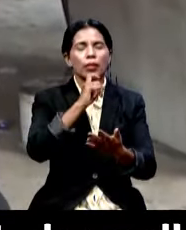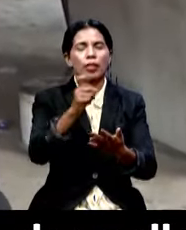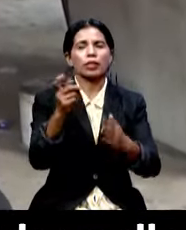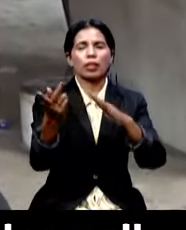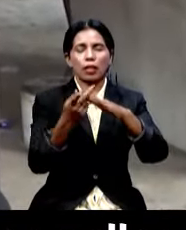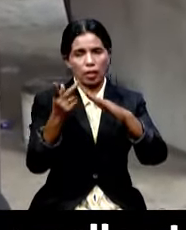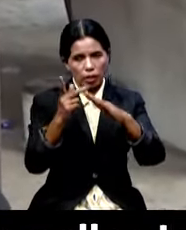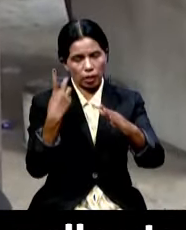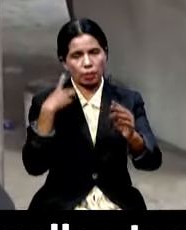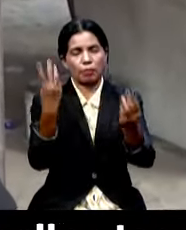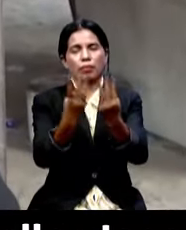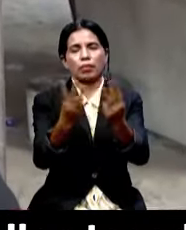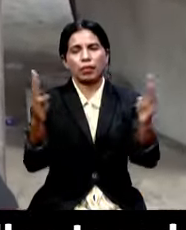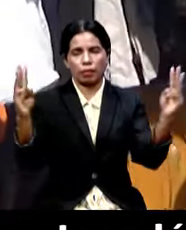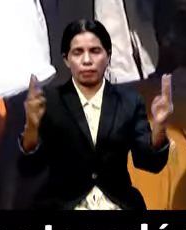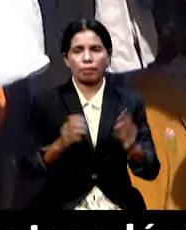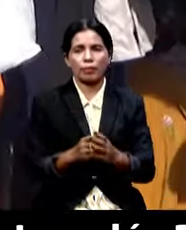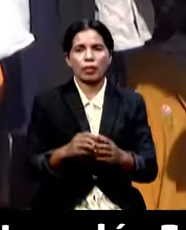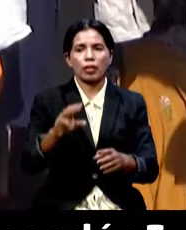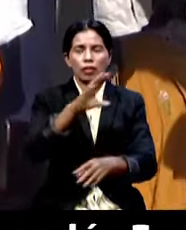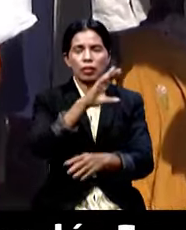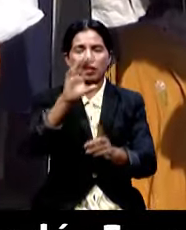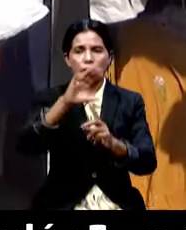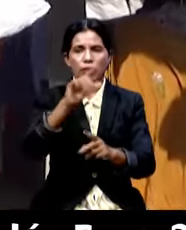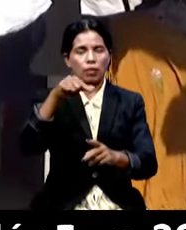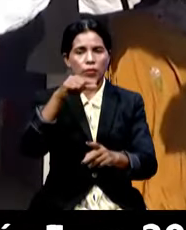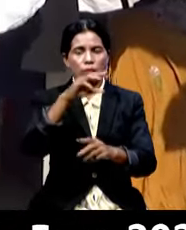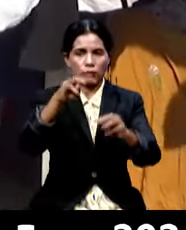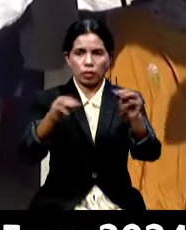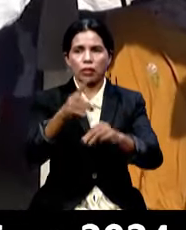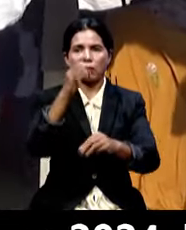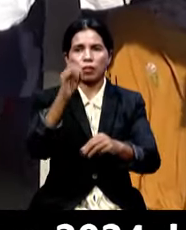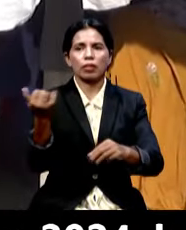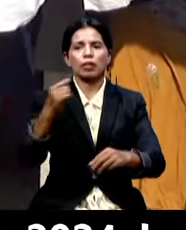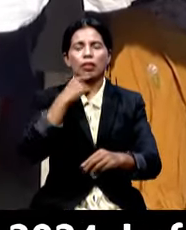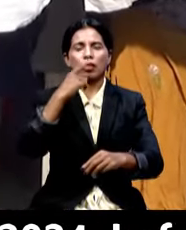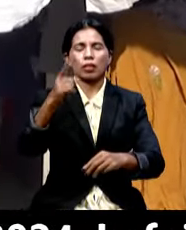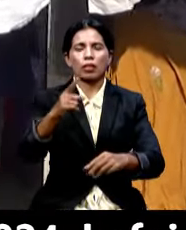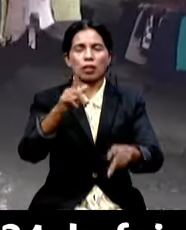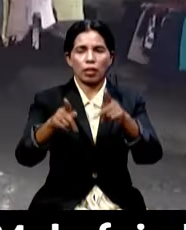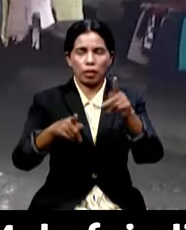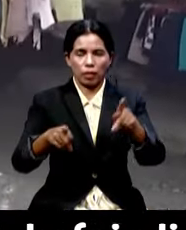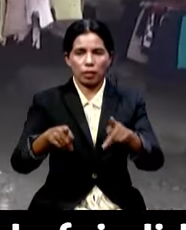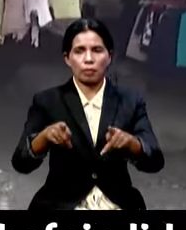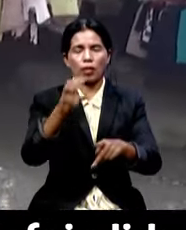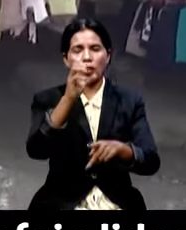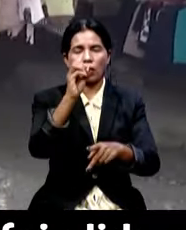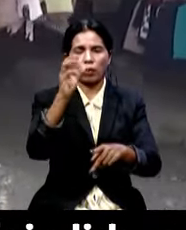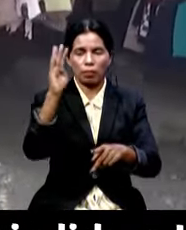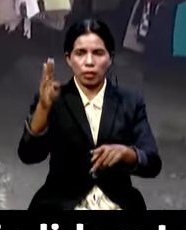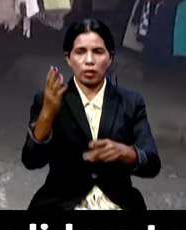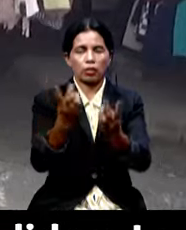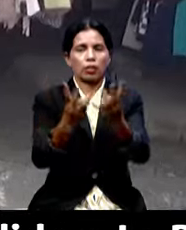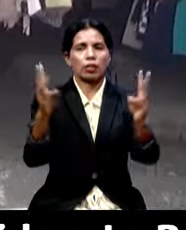osa Se figuara de estado municipio de Lili Hateten, antes ne sira avisaona ba negociante obralan y hata estolo atu didin